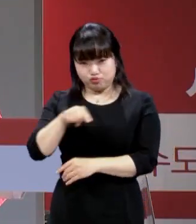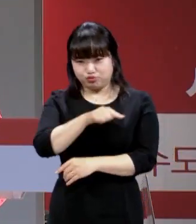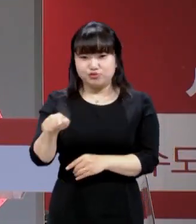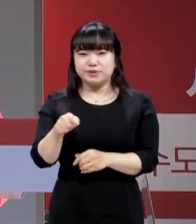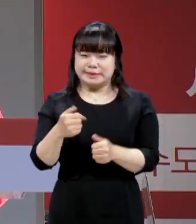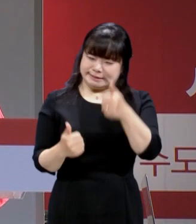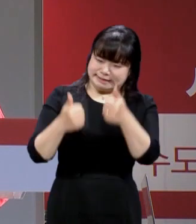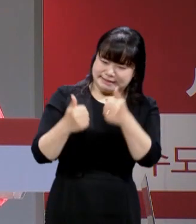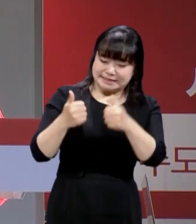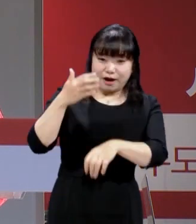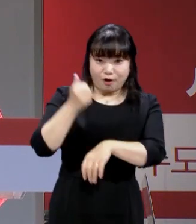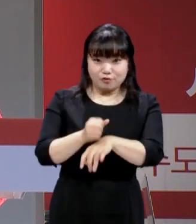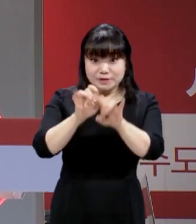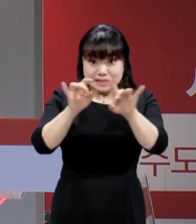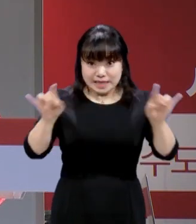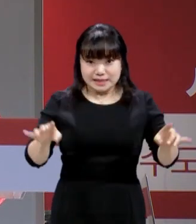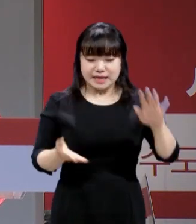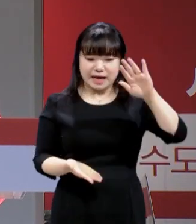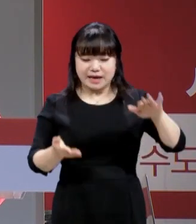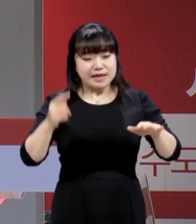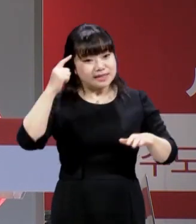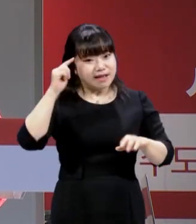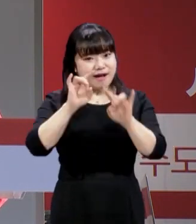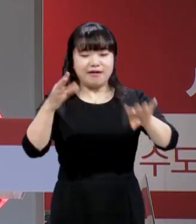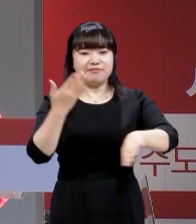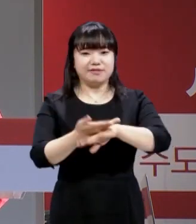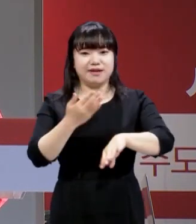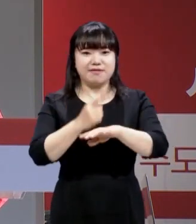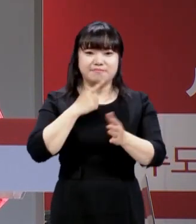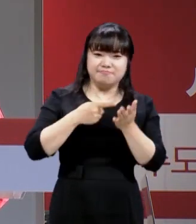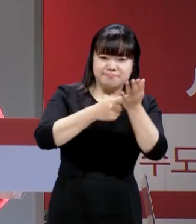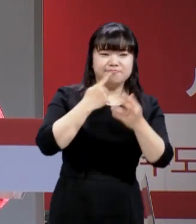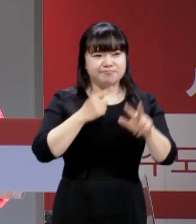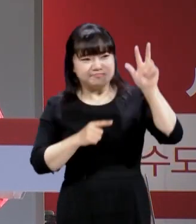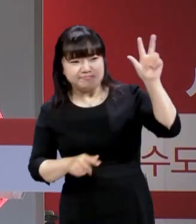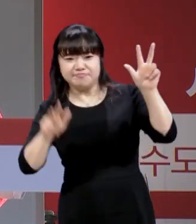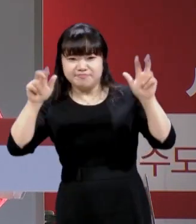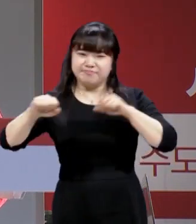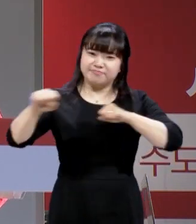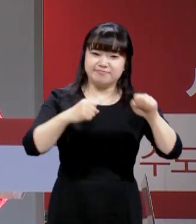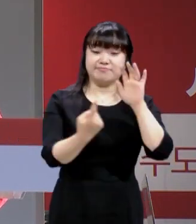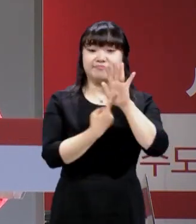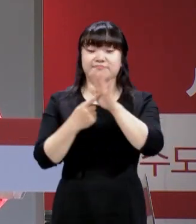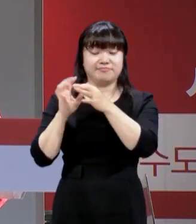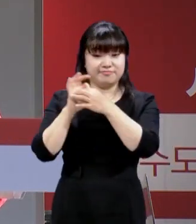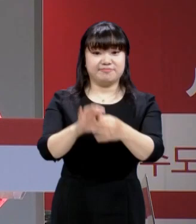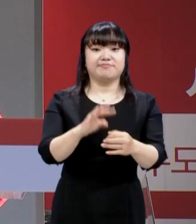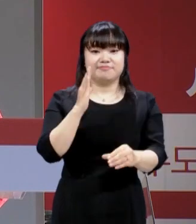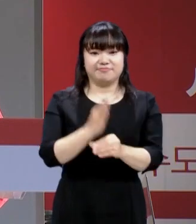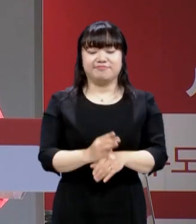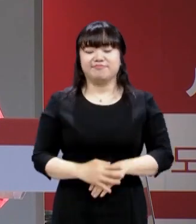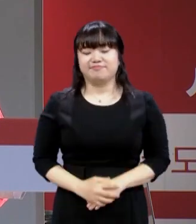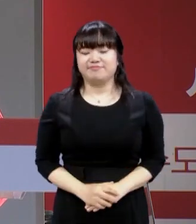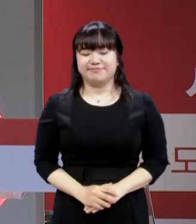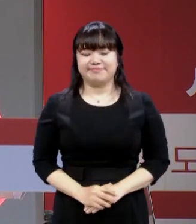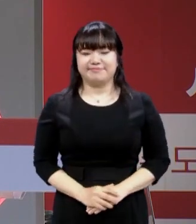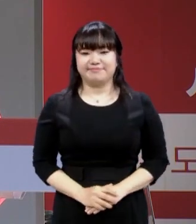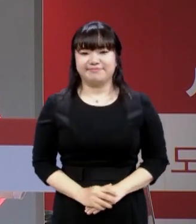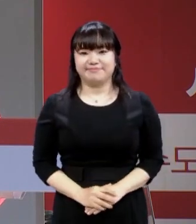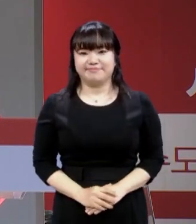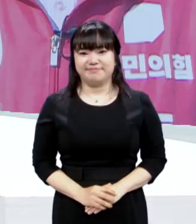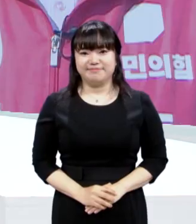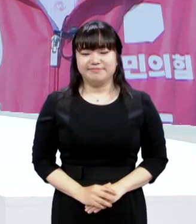속에 후보들은 저마다 차별화된 교육 정책으로 유권자 표심 잡기에 나섰습니다 b tv 뉴스 카게